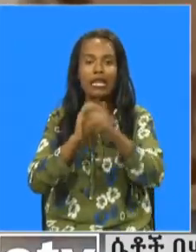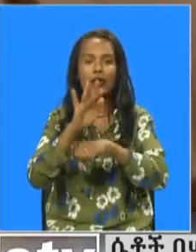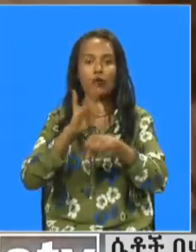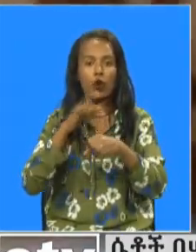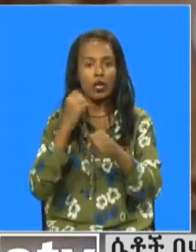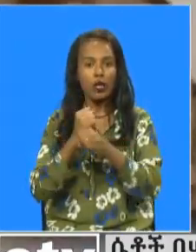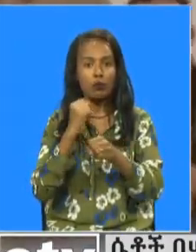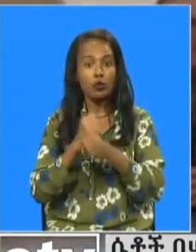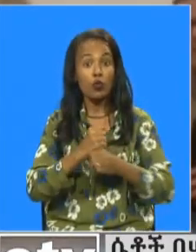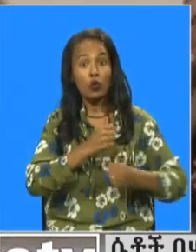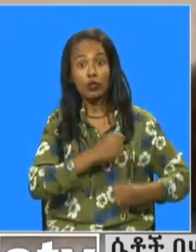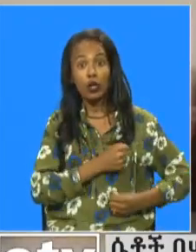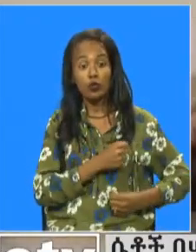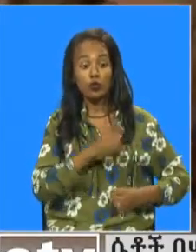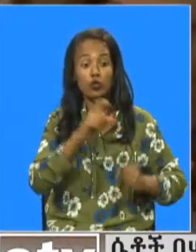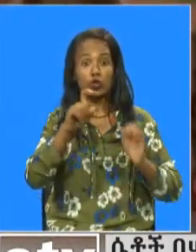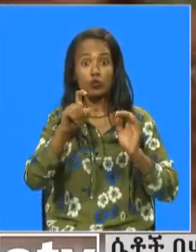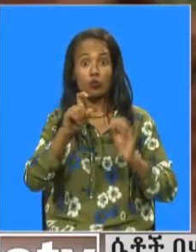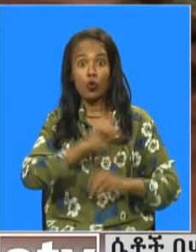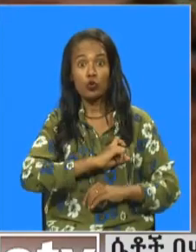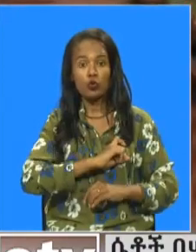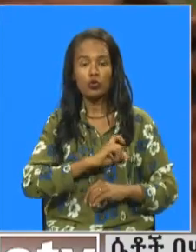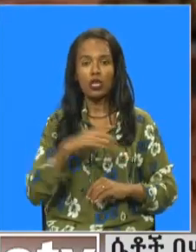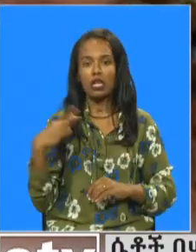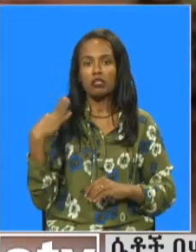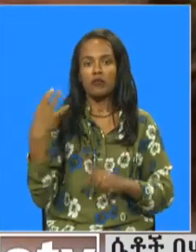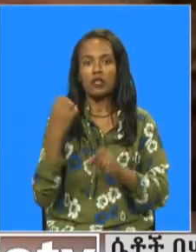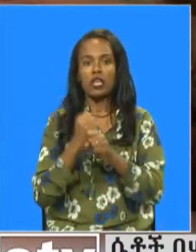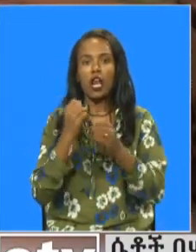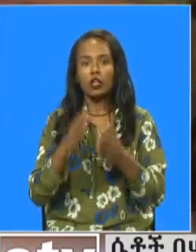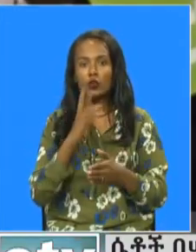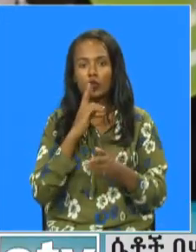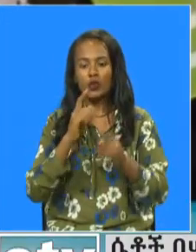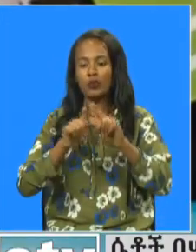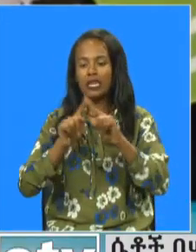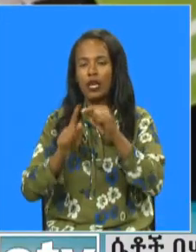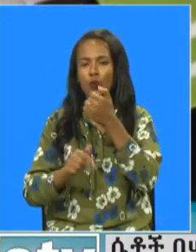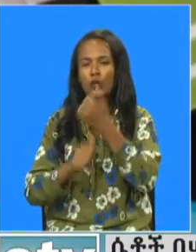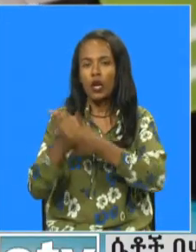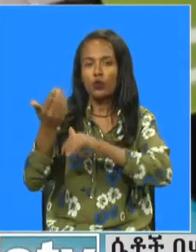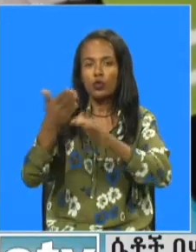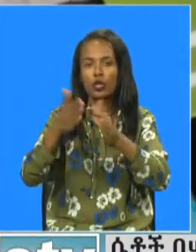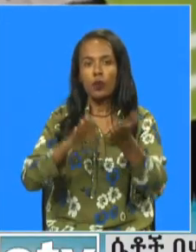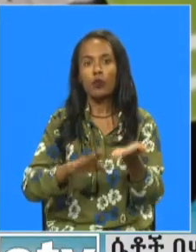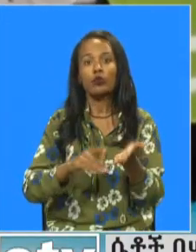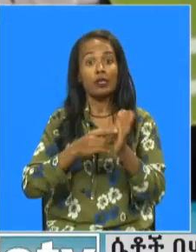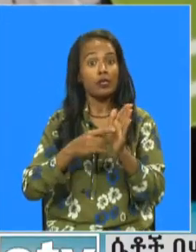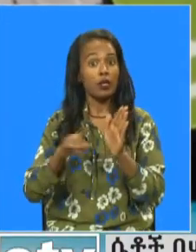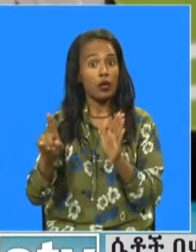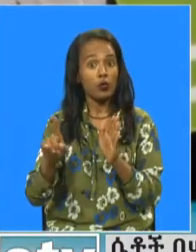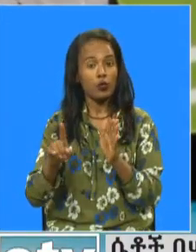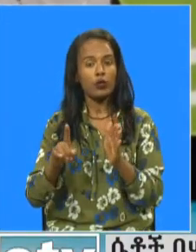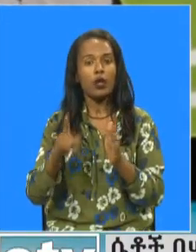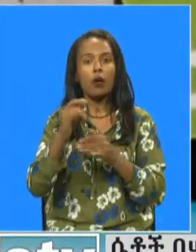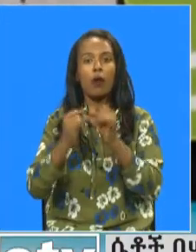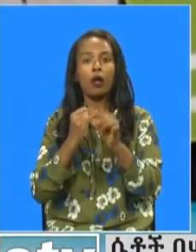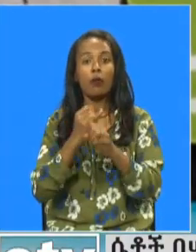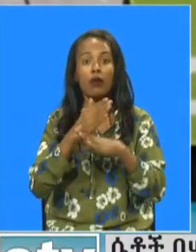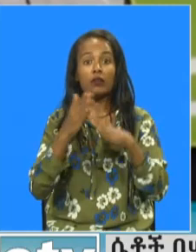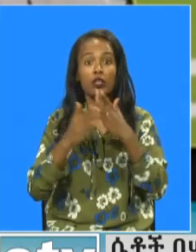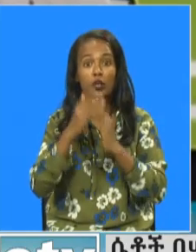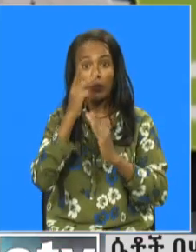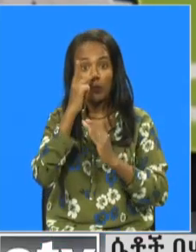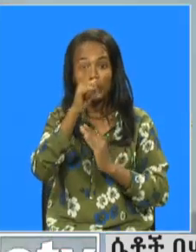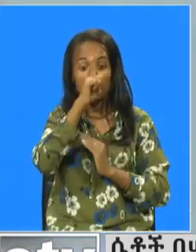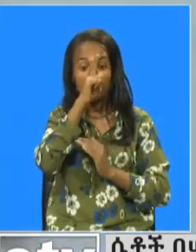የተሰማሩ ወታደሮች፣ ፖሊሶችና ሲቪል ሰራተኞች ናቸው በተለያዩ ጥቃቶች ለሞት የተዳረጉት። በዓለም አቀፍ ደረጃ